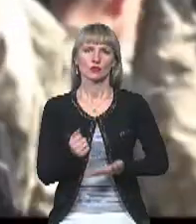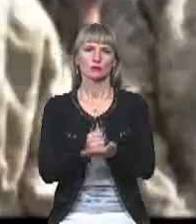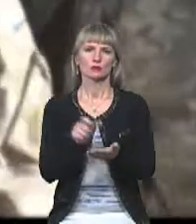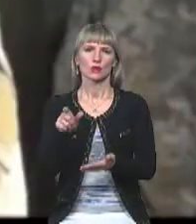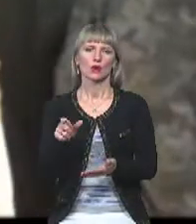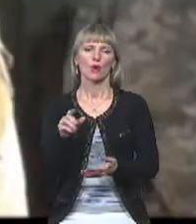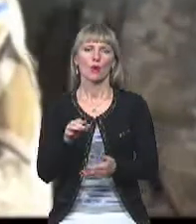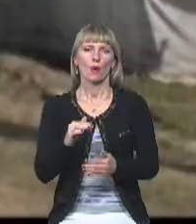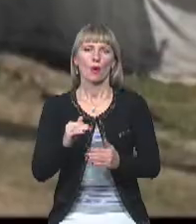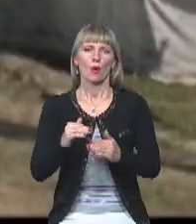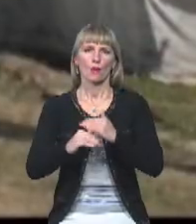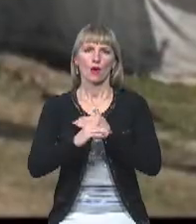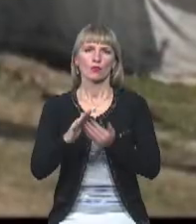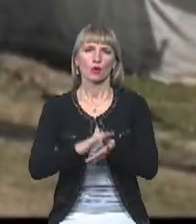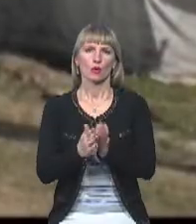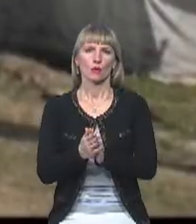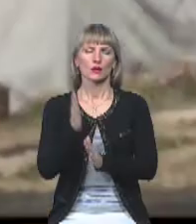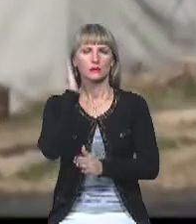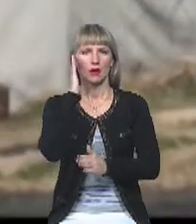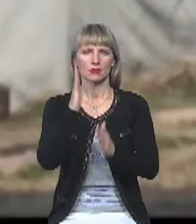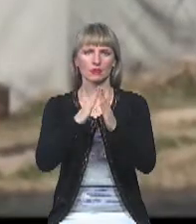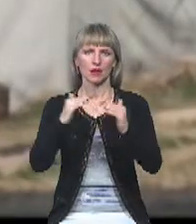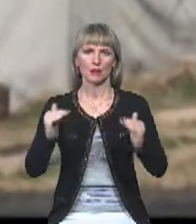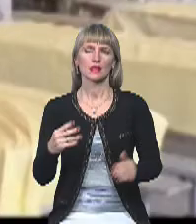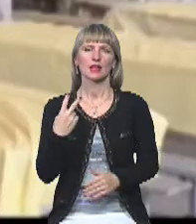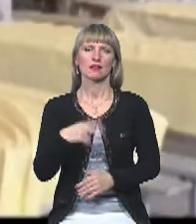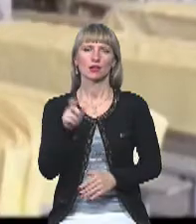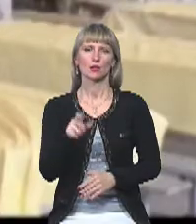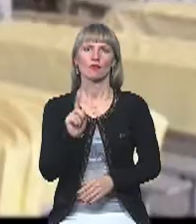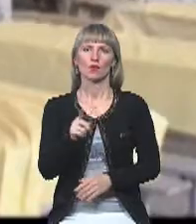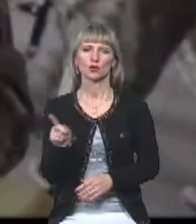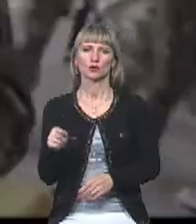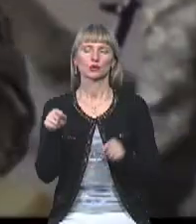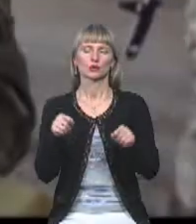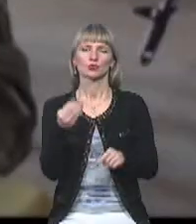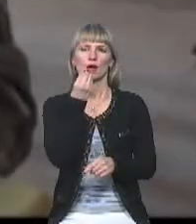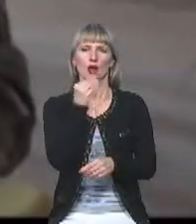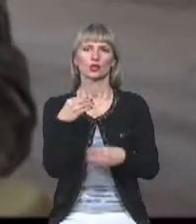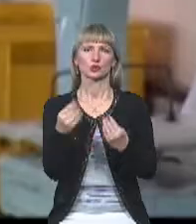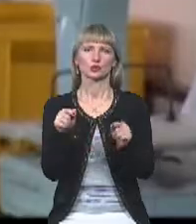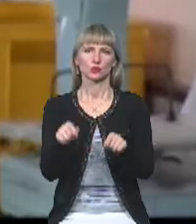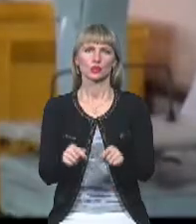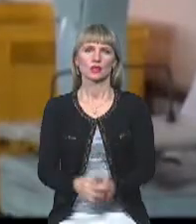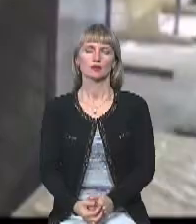польових умовах, ночують у таких наметах, 20 людей у кожному. А ось тут харчуються.